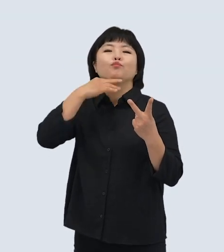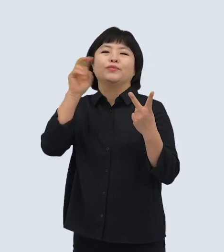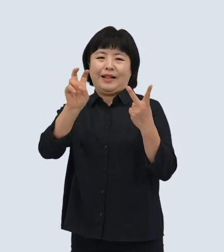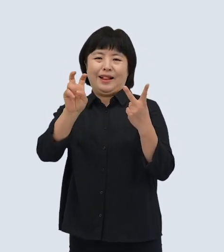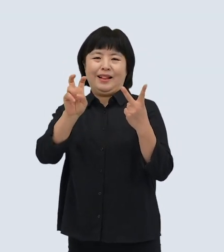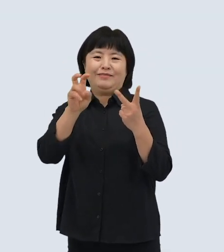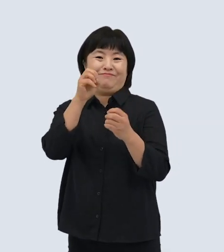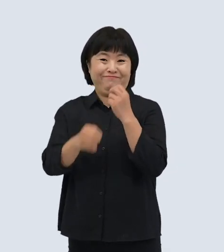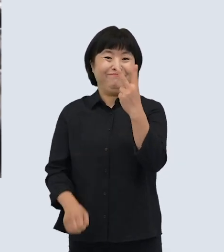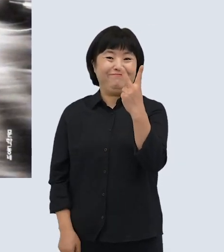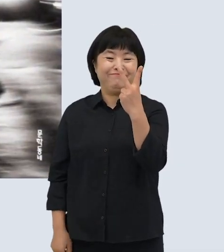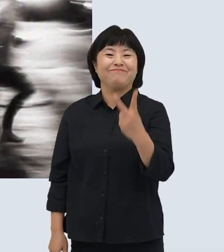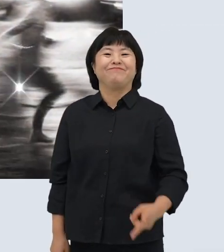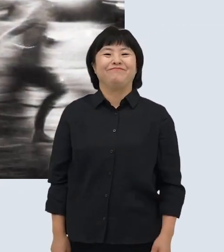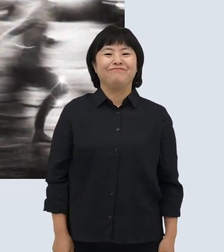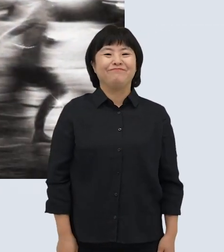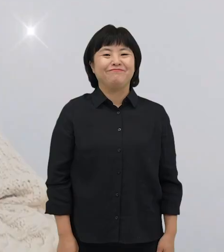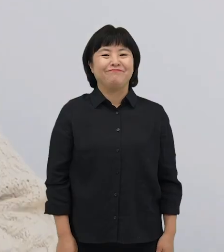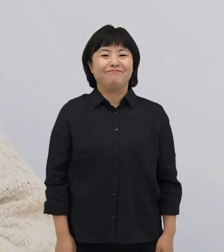작가의 20살입니다.